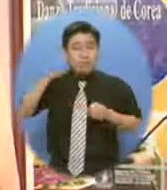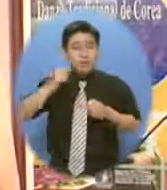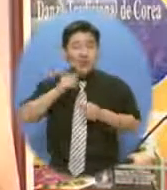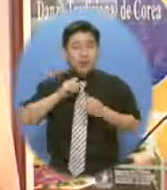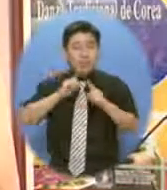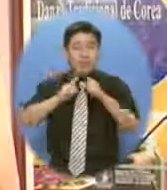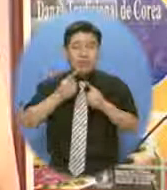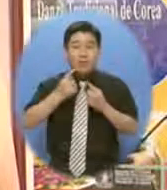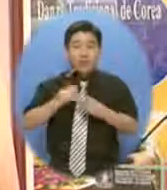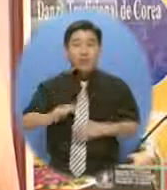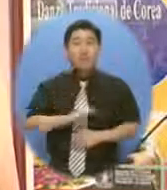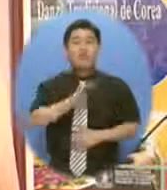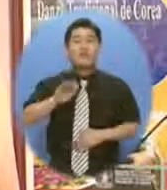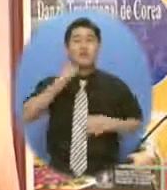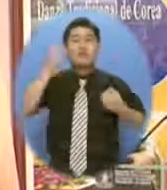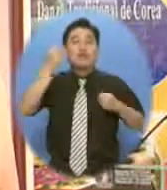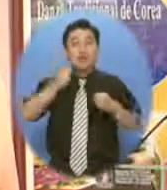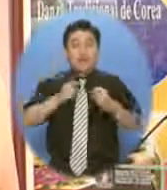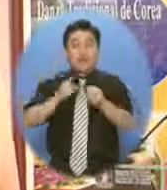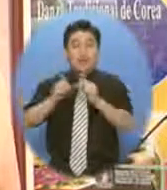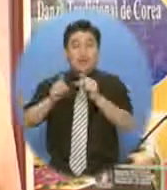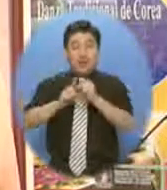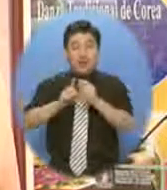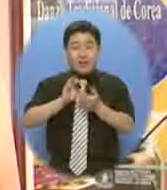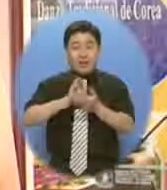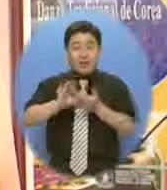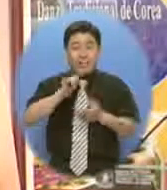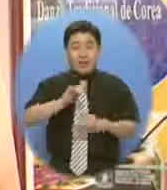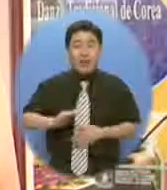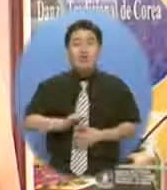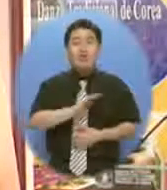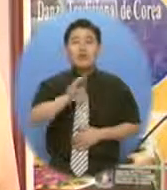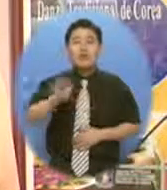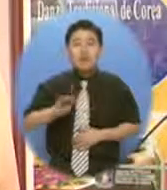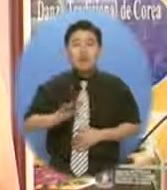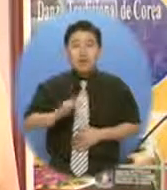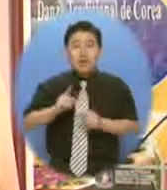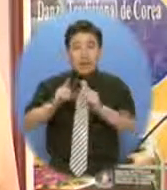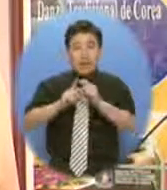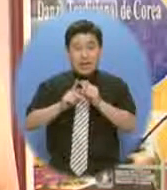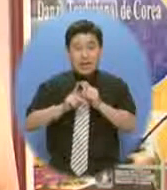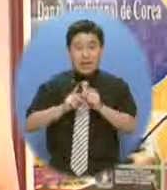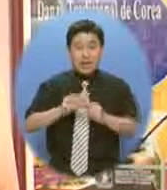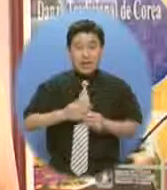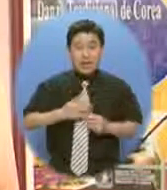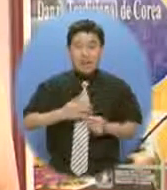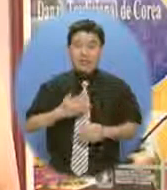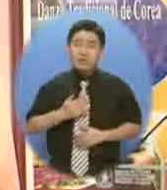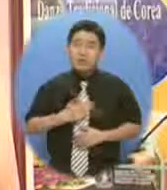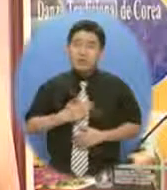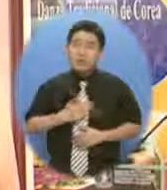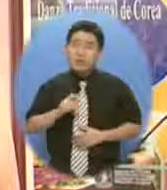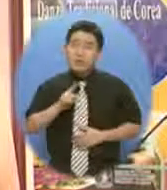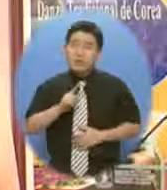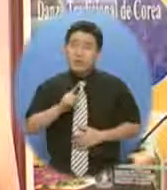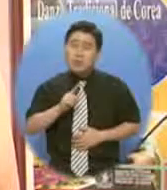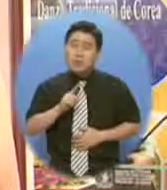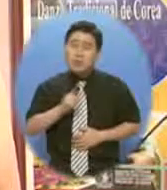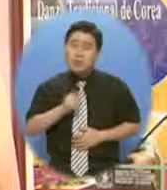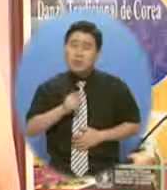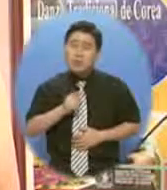우리 춤이라는 단어를 많이 쓰고 있는데요. 우리라는 단어는 저에게 굉장히 무언가 모르게 끈끈함을